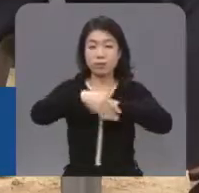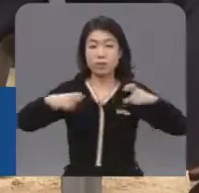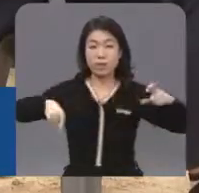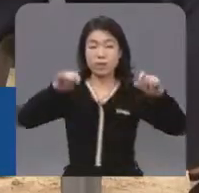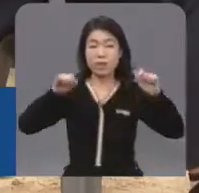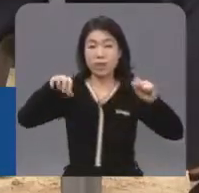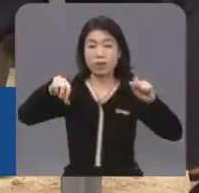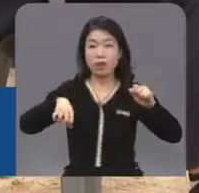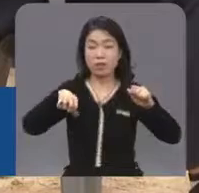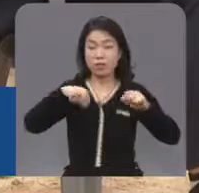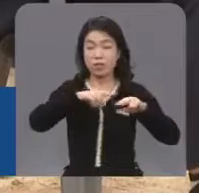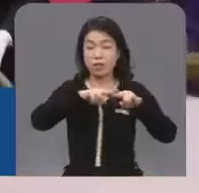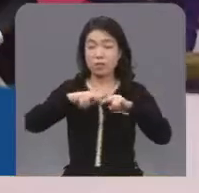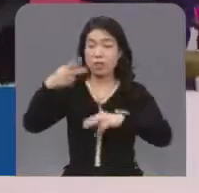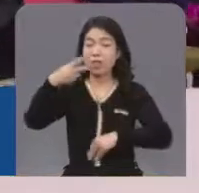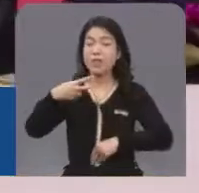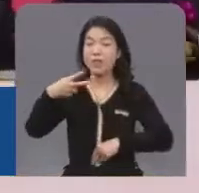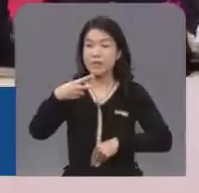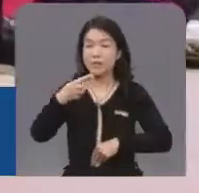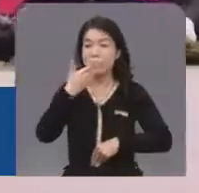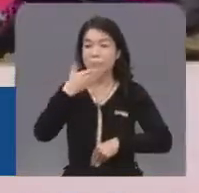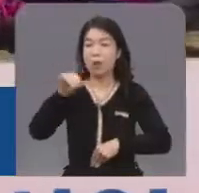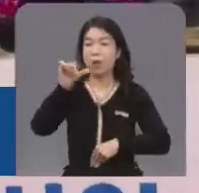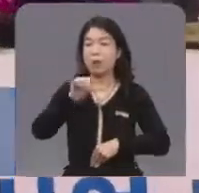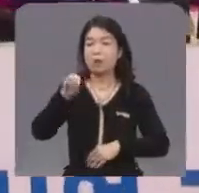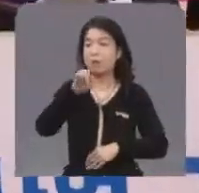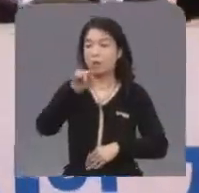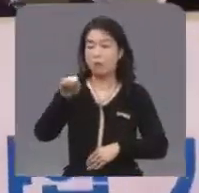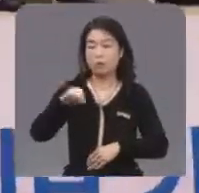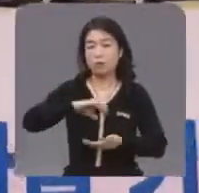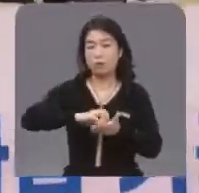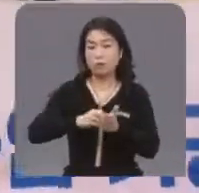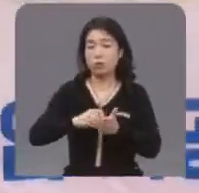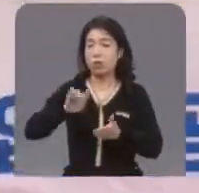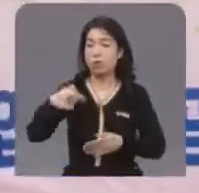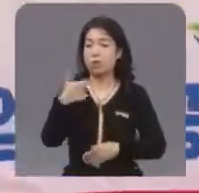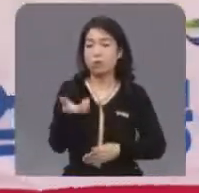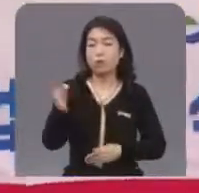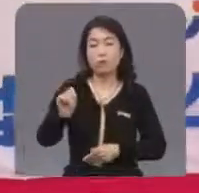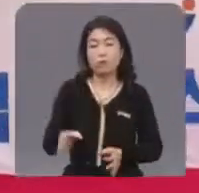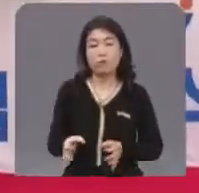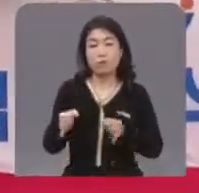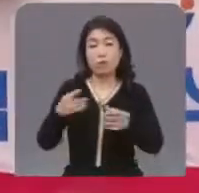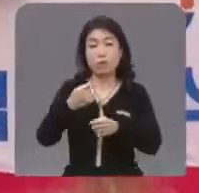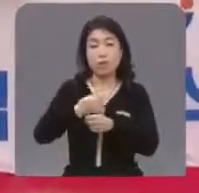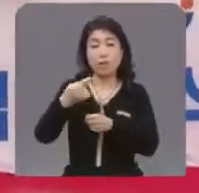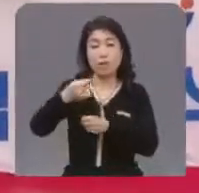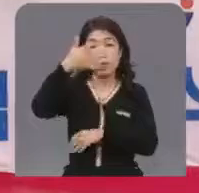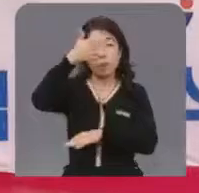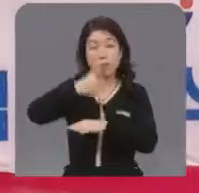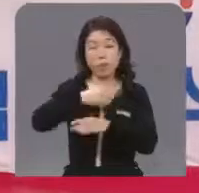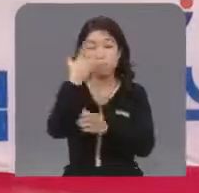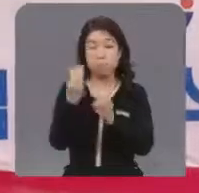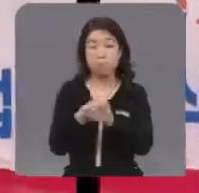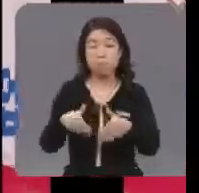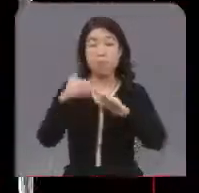체육관은 관중 2,000명을 수용할 수 있는 5,000제곱미터 규모로 사업비 160억 원이 투입되며 내년 말 완공